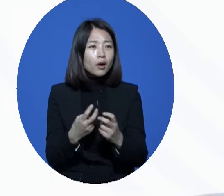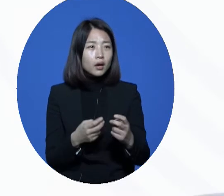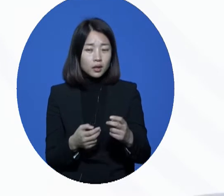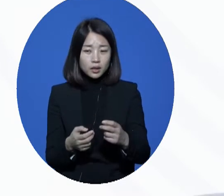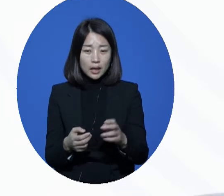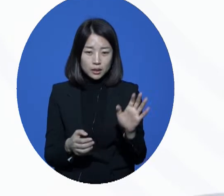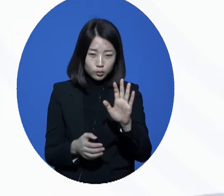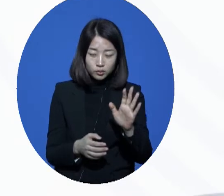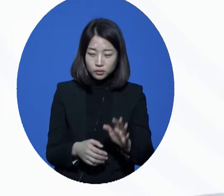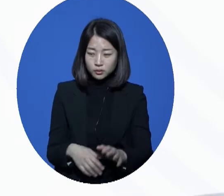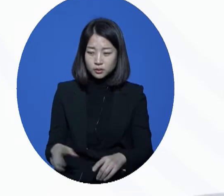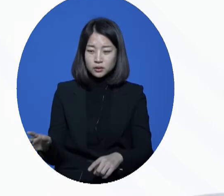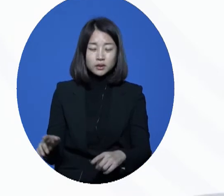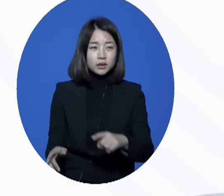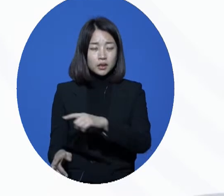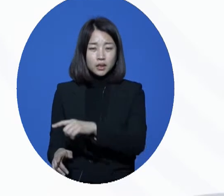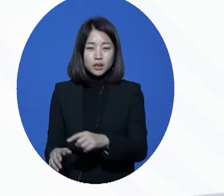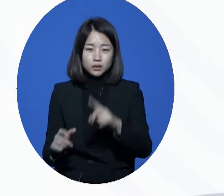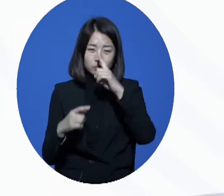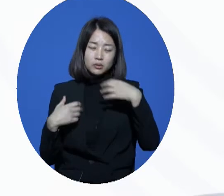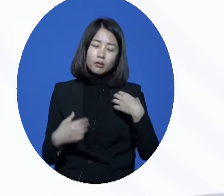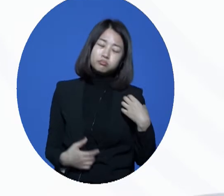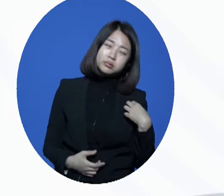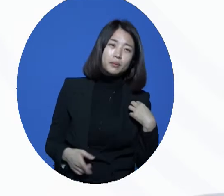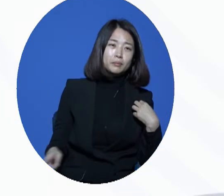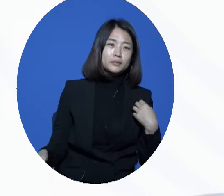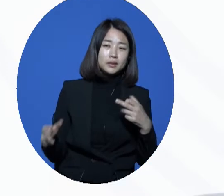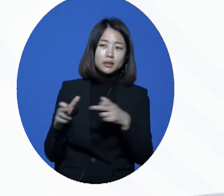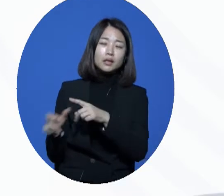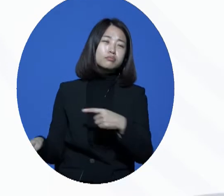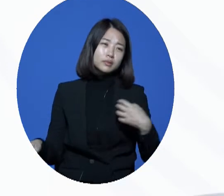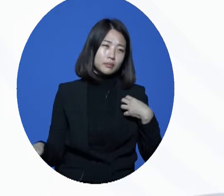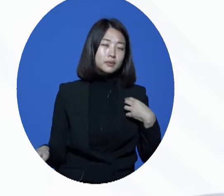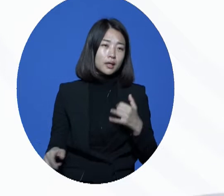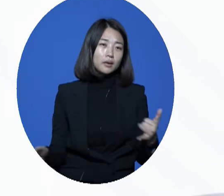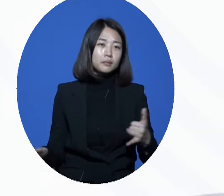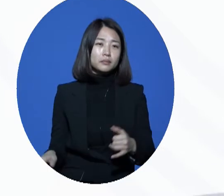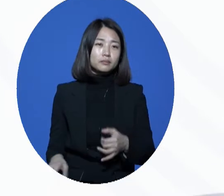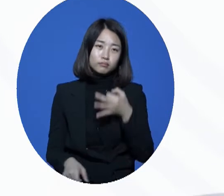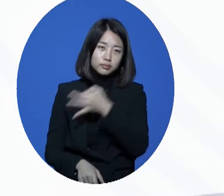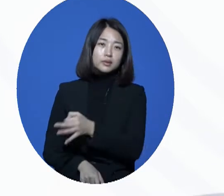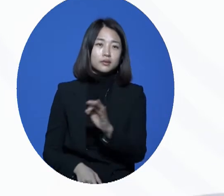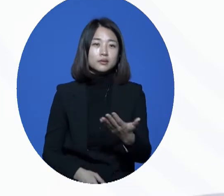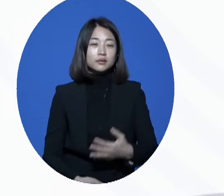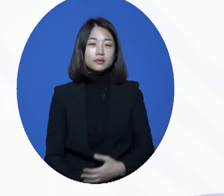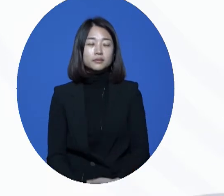짐이 됐습니다. 소모적인 몸이 되었고요. 불필요한 존재가 되었습니다.